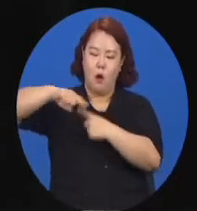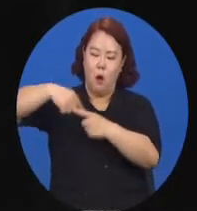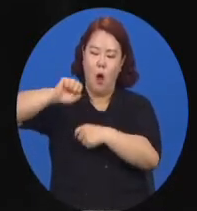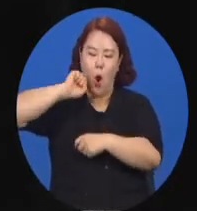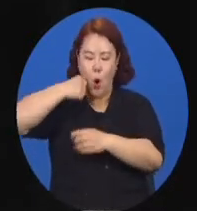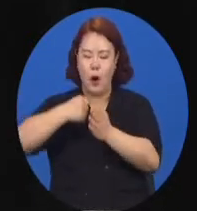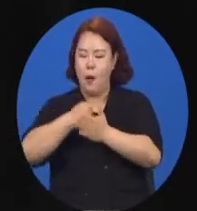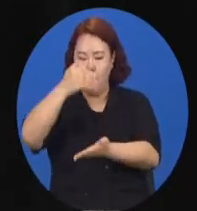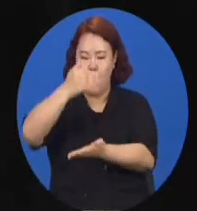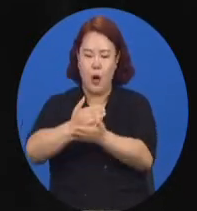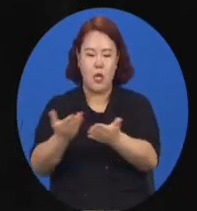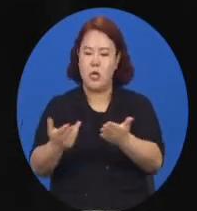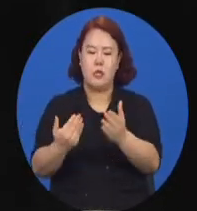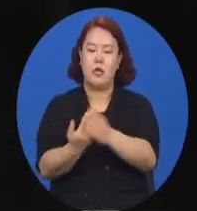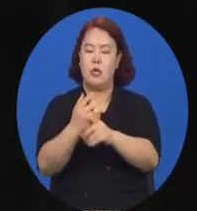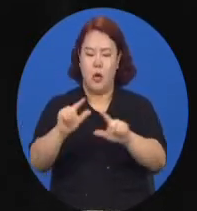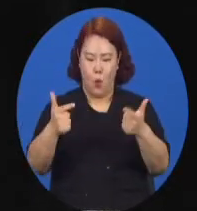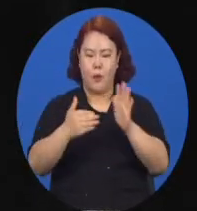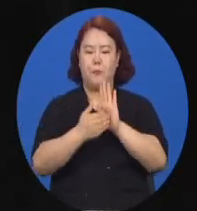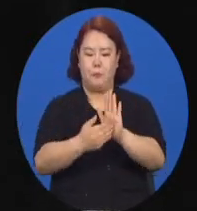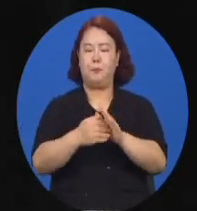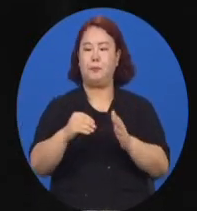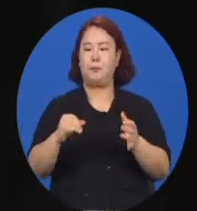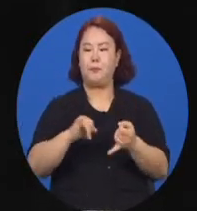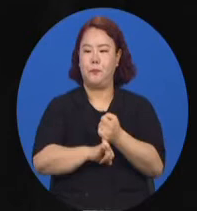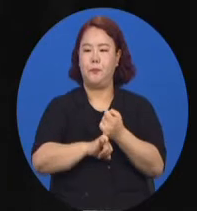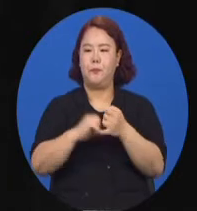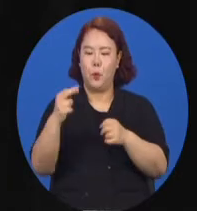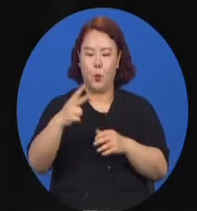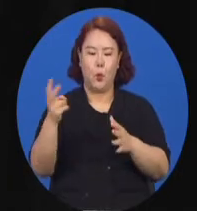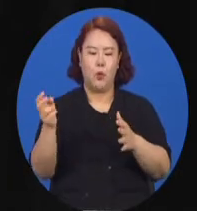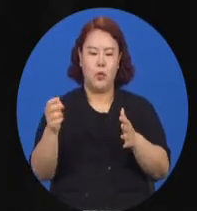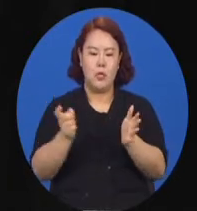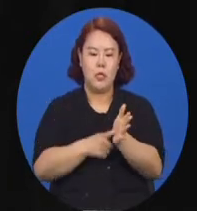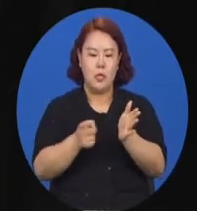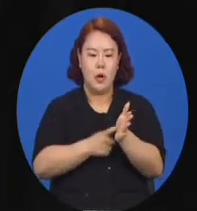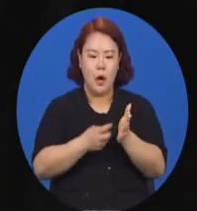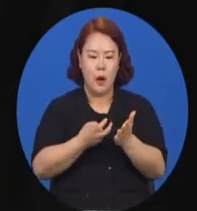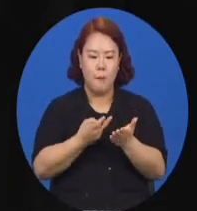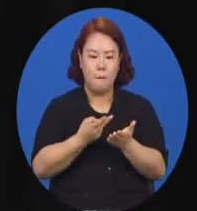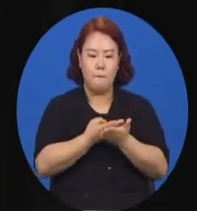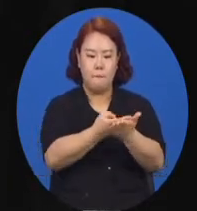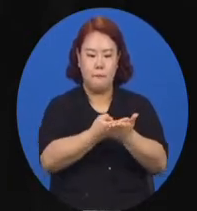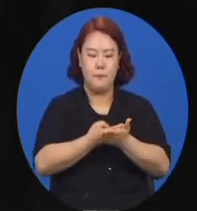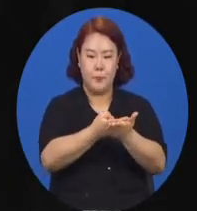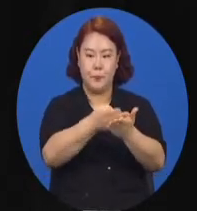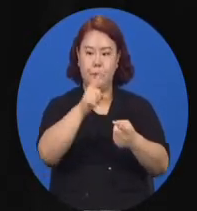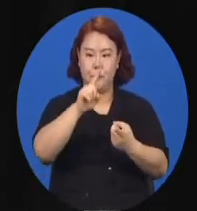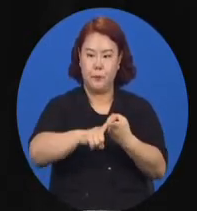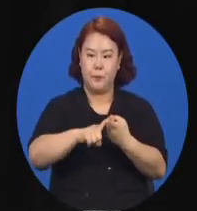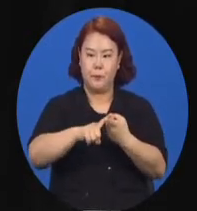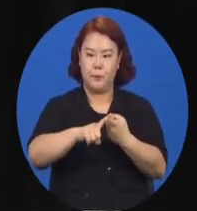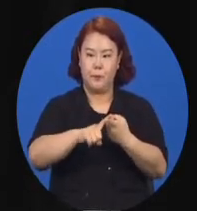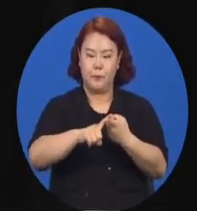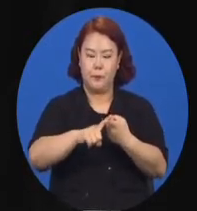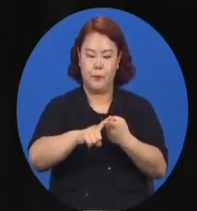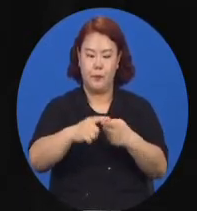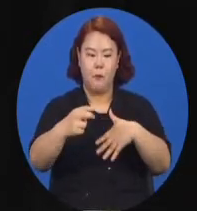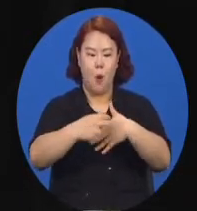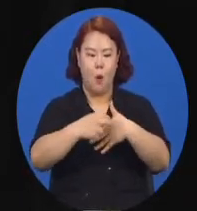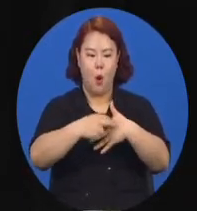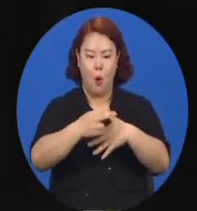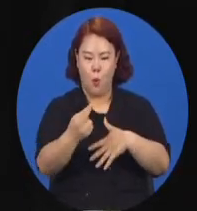발생하지 않도록 하겠습니다. 또한 응급 운송수단을 의료 공백기간